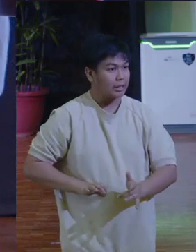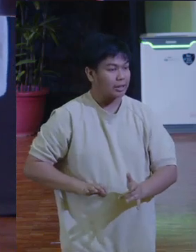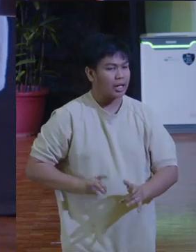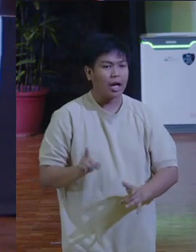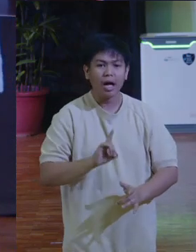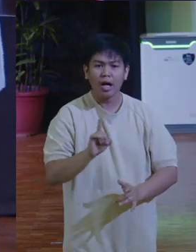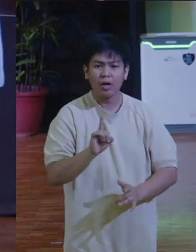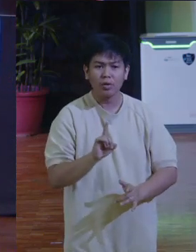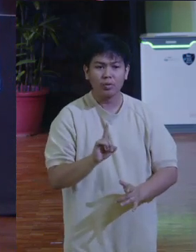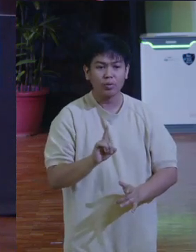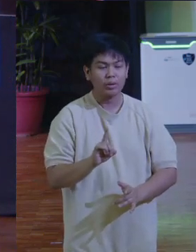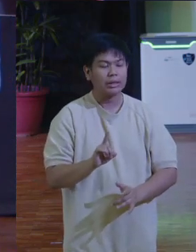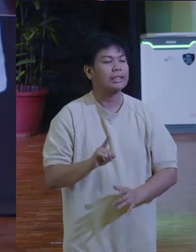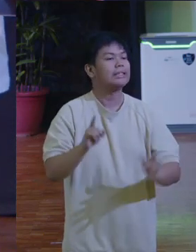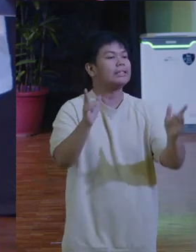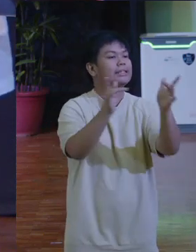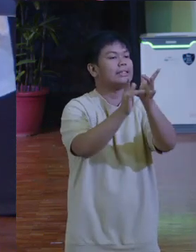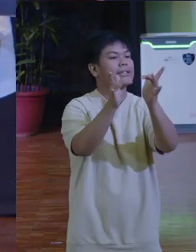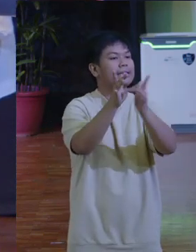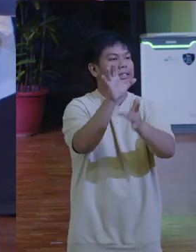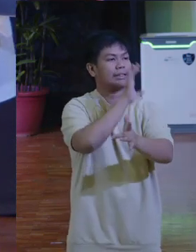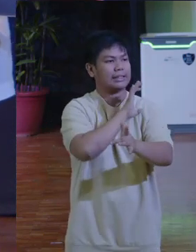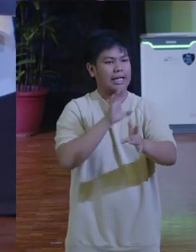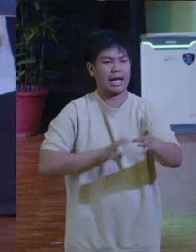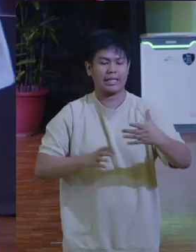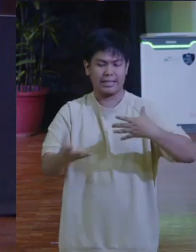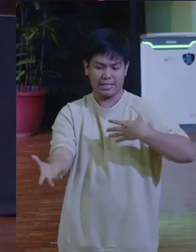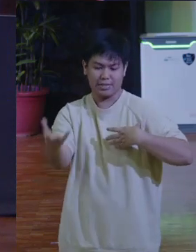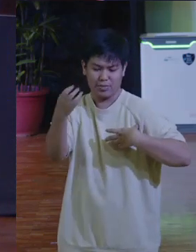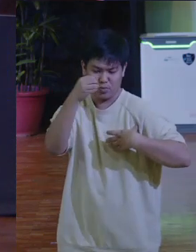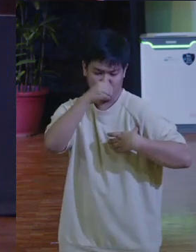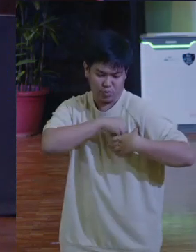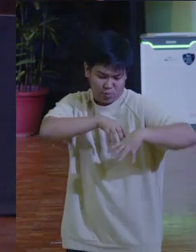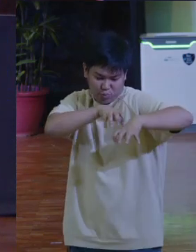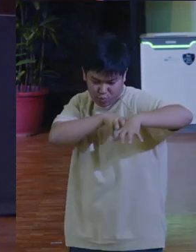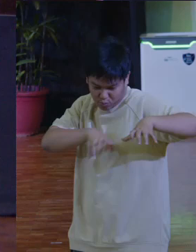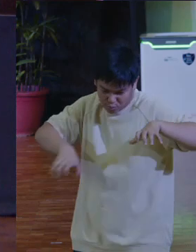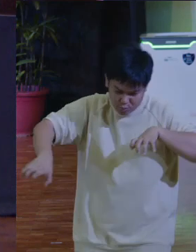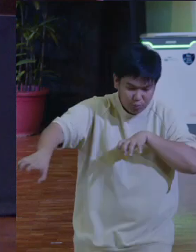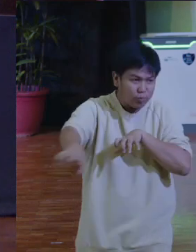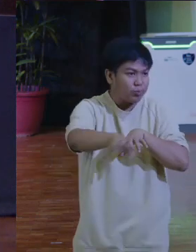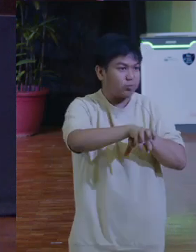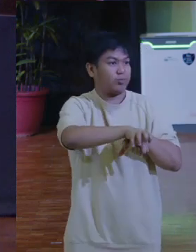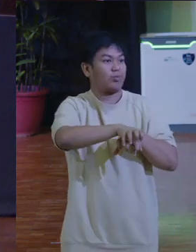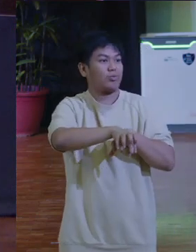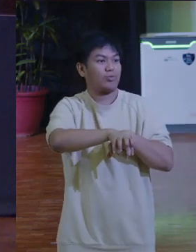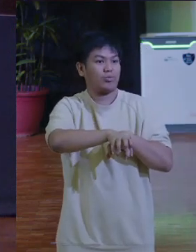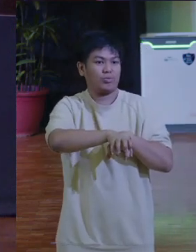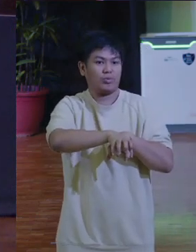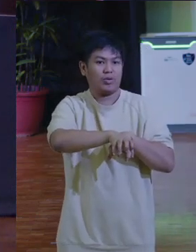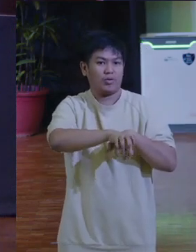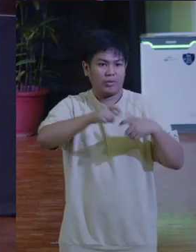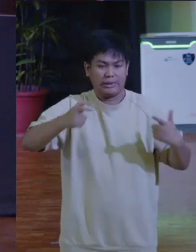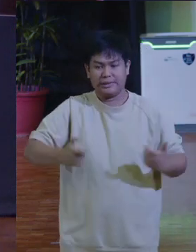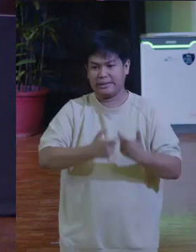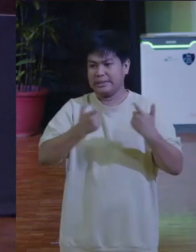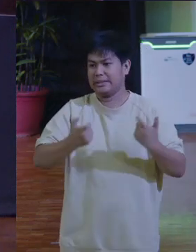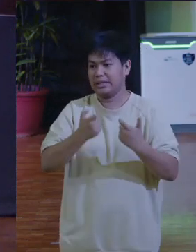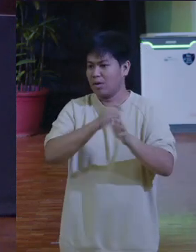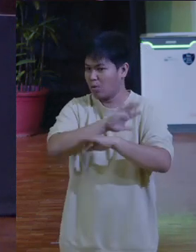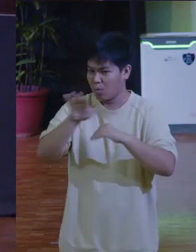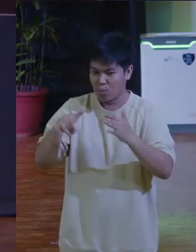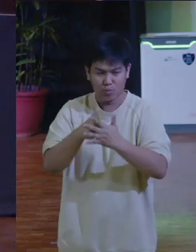at ang gawain ni Kristo Jesus. The person and work of Christ. Para sa lahat ng mga